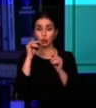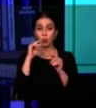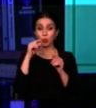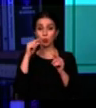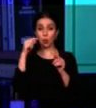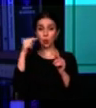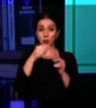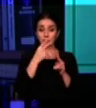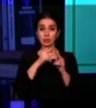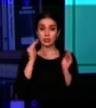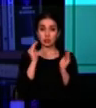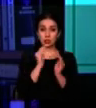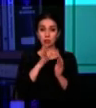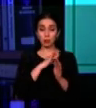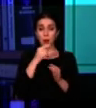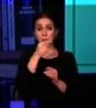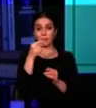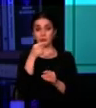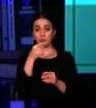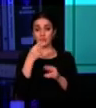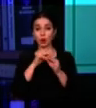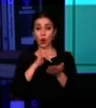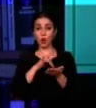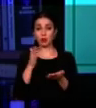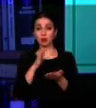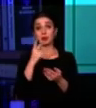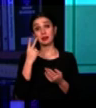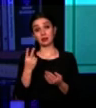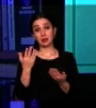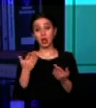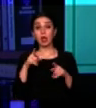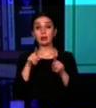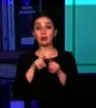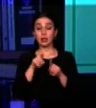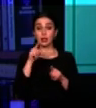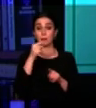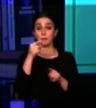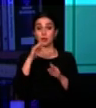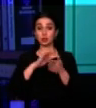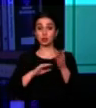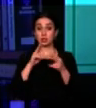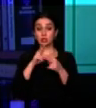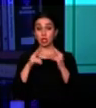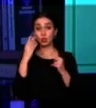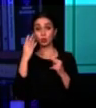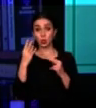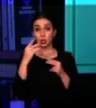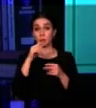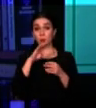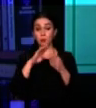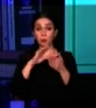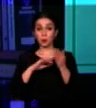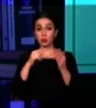bo'lgan, ya'ni manfiy bo'lgan oraliqlar. Bunday oraliq 2 ta ekan. Ya'ni minus cheksizdan minus 4 gacha, minus 4